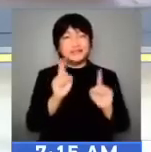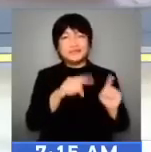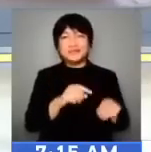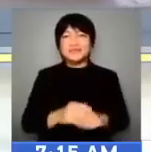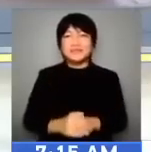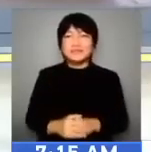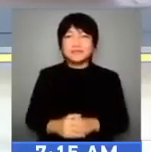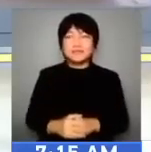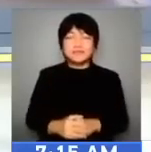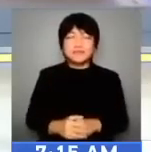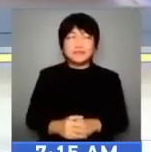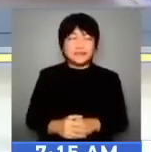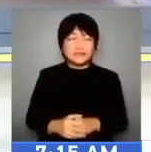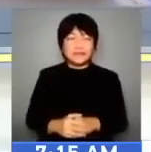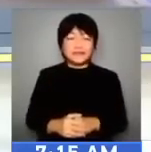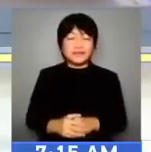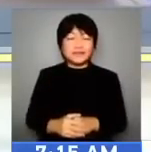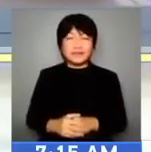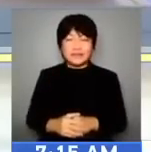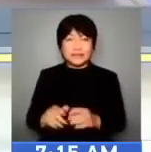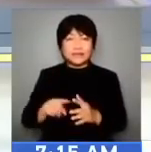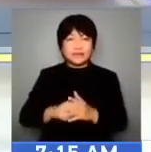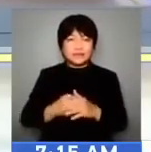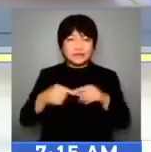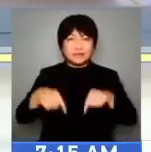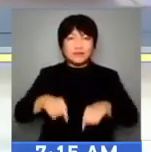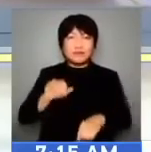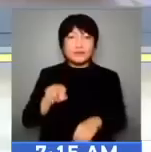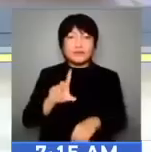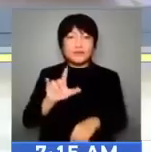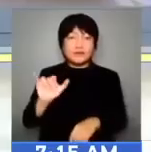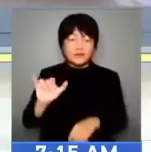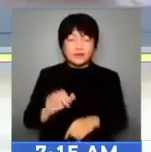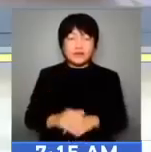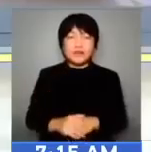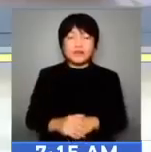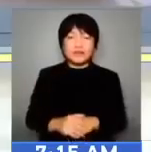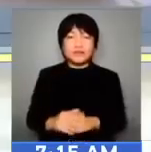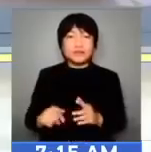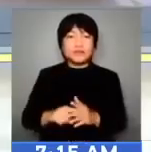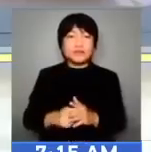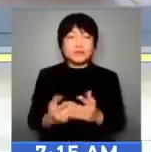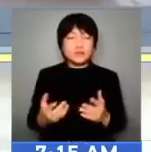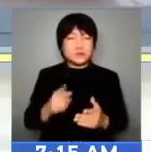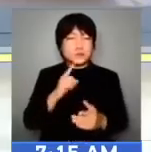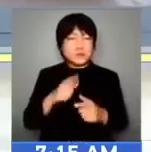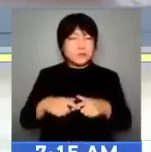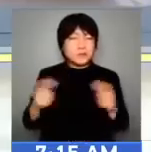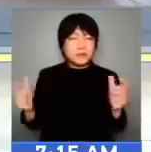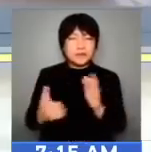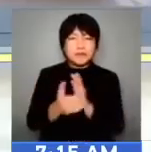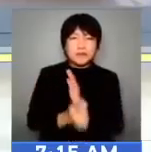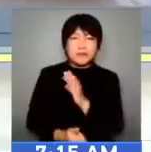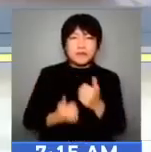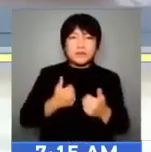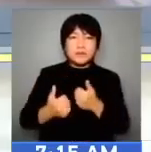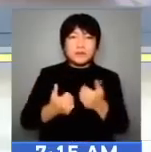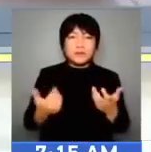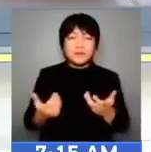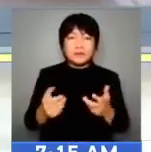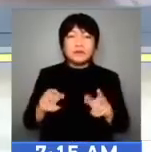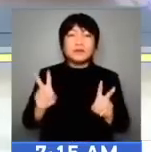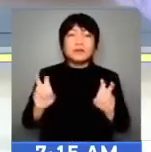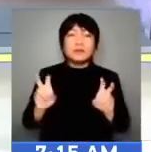Network starting this July. We're yes, July! Yes, so magsisimula na kasi ang pinakamalaking talent show competition na Battle of the Judges.